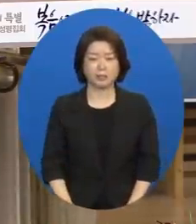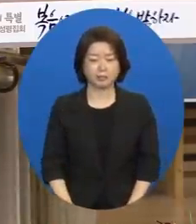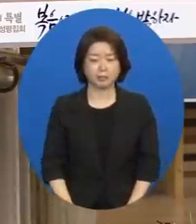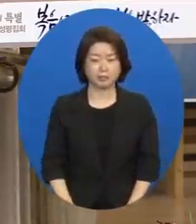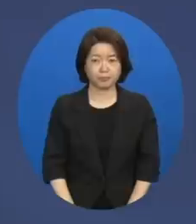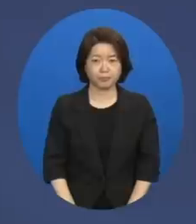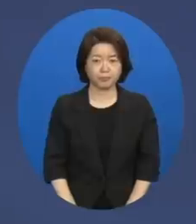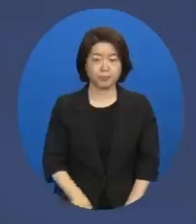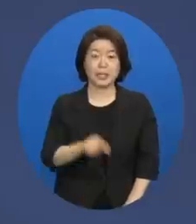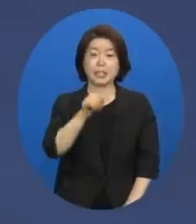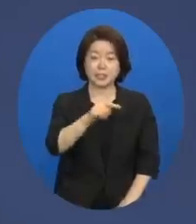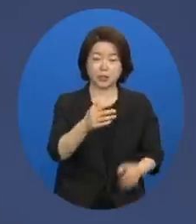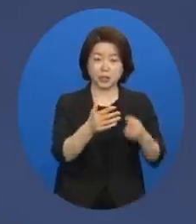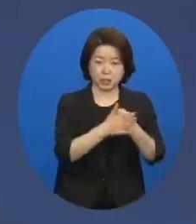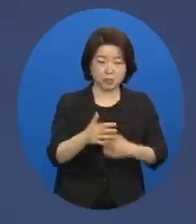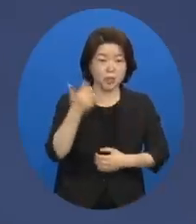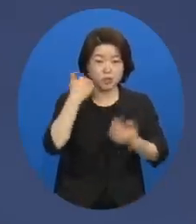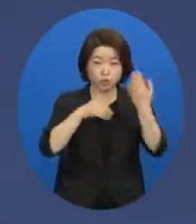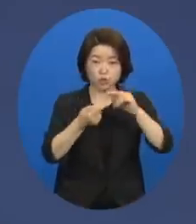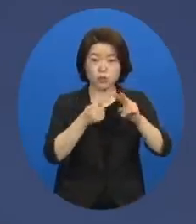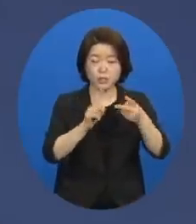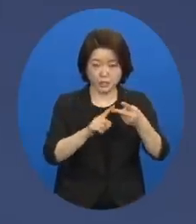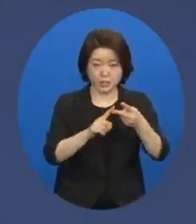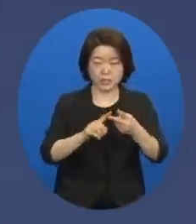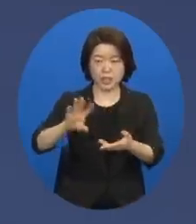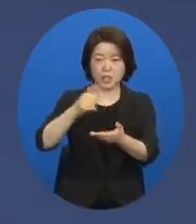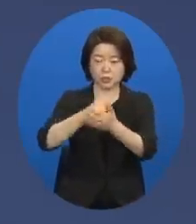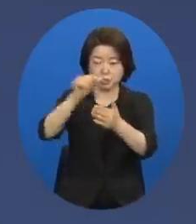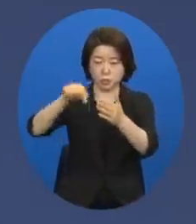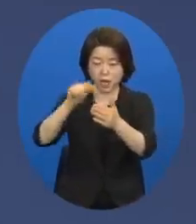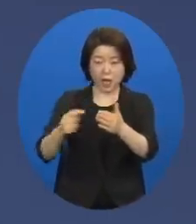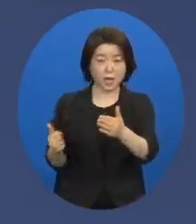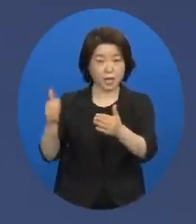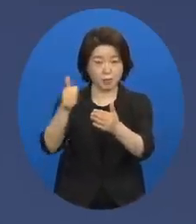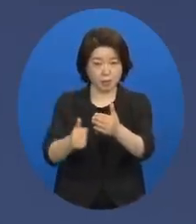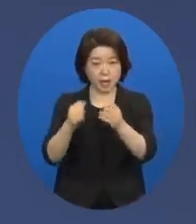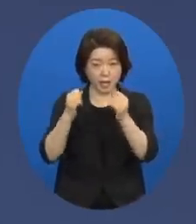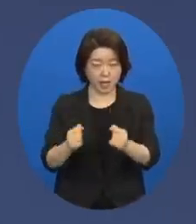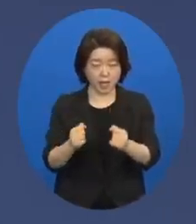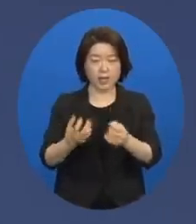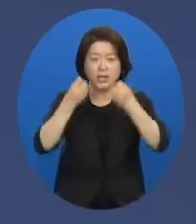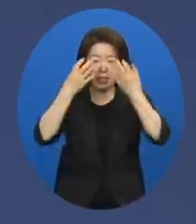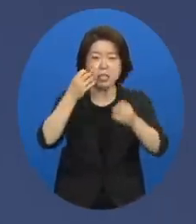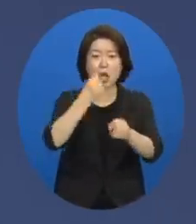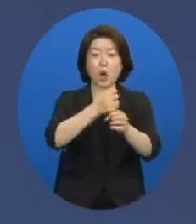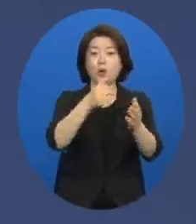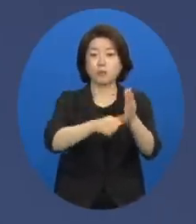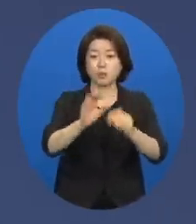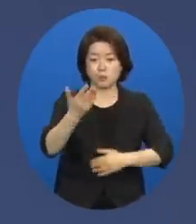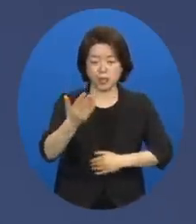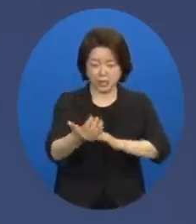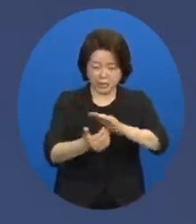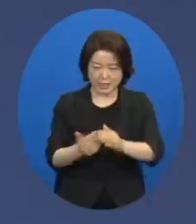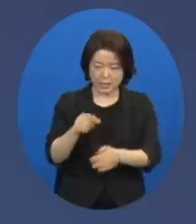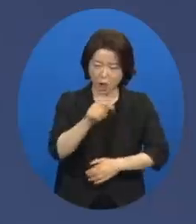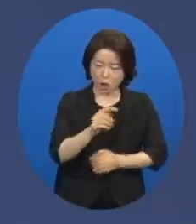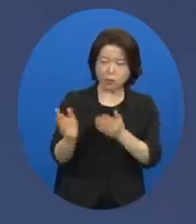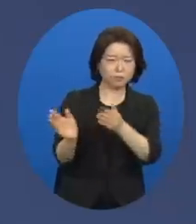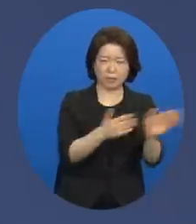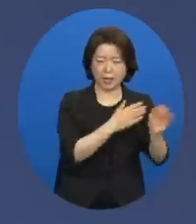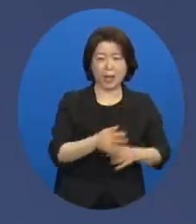시작. 그런즉 누구든지 그리스도 안에 있으면 새로운 피조물이라 이전 것은 지나갔으니